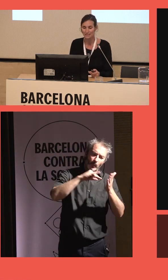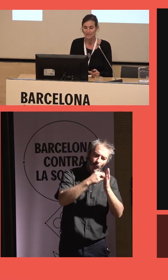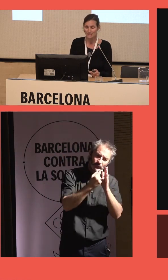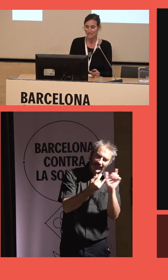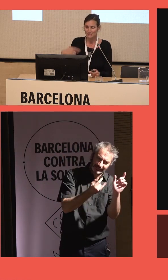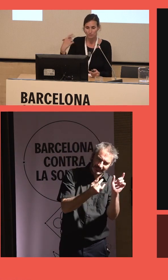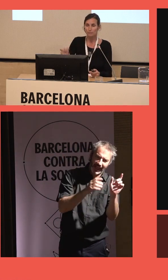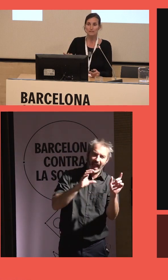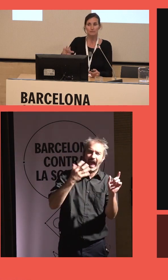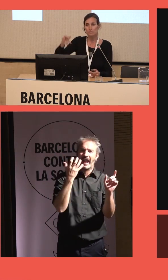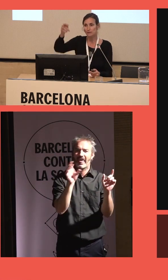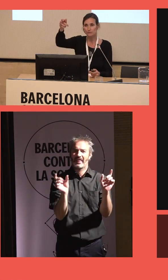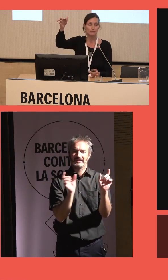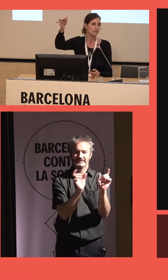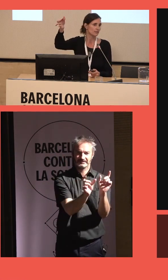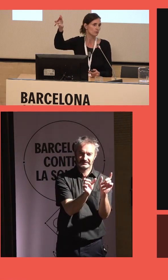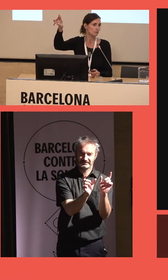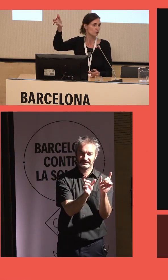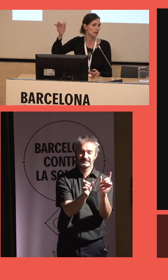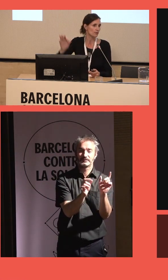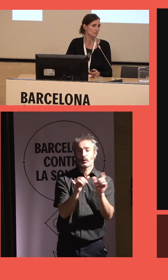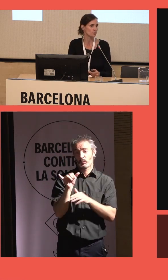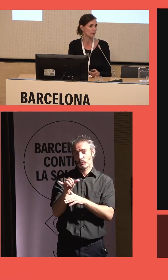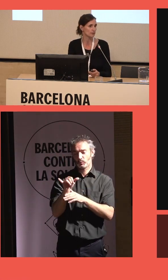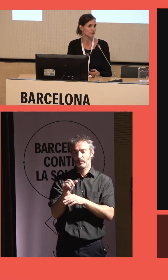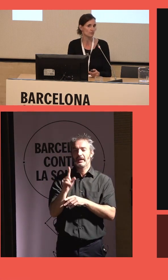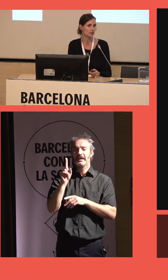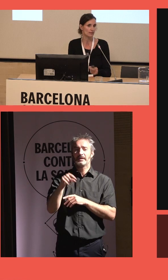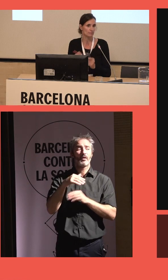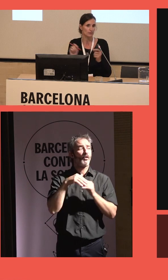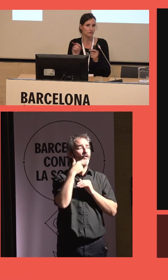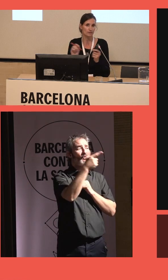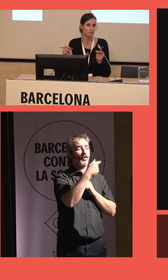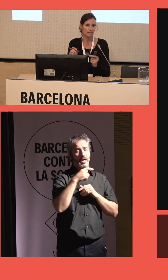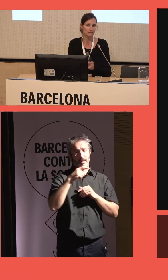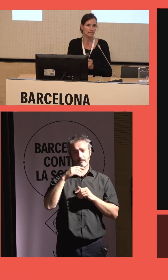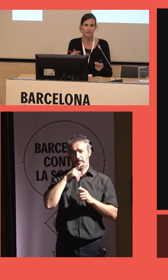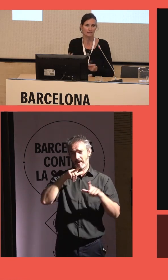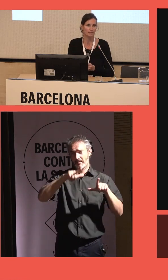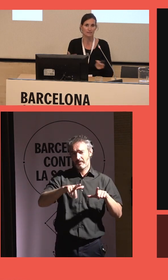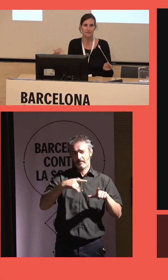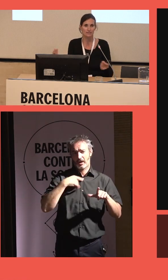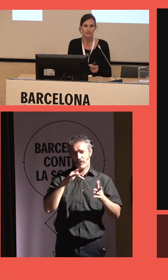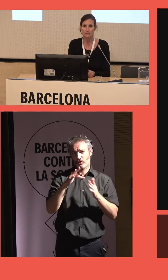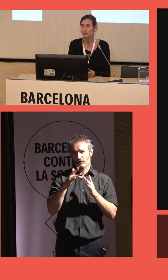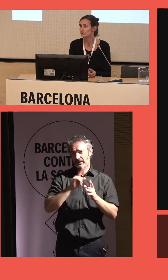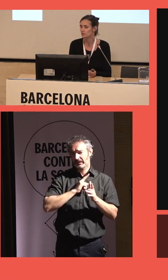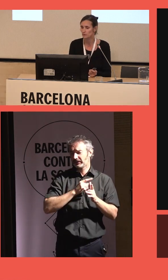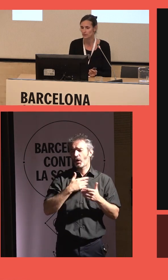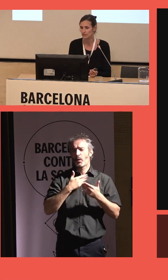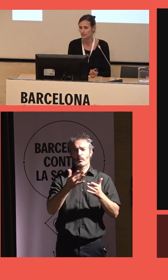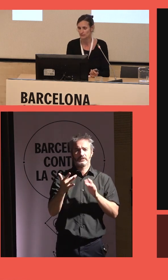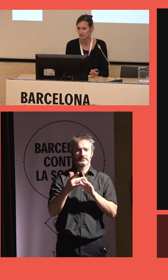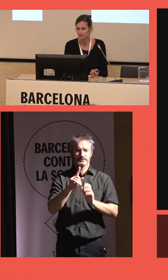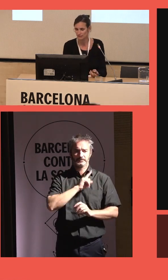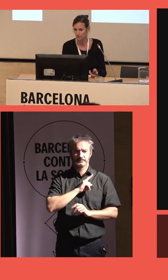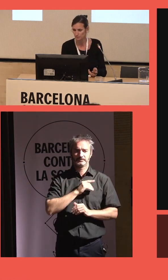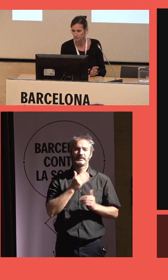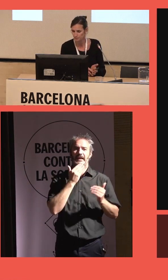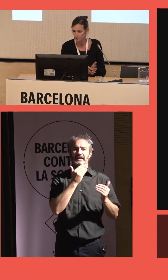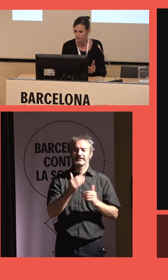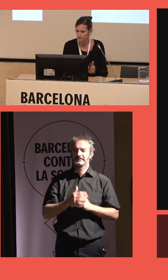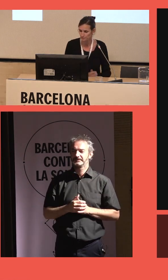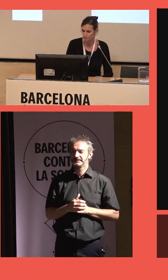controls i si voleu més informació també teniu prospectes fora amb el nostre contacte i estarem encantats de tindre qualsevol dubte que